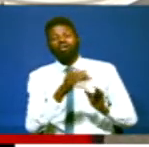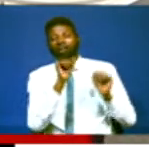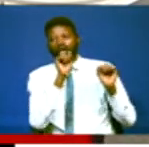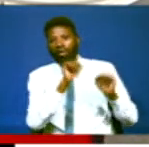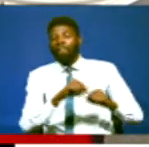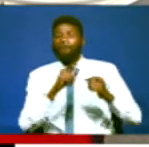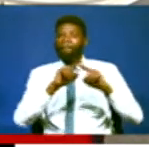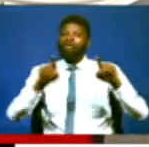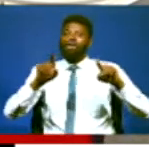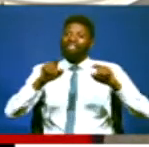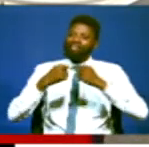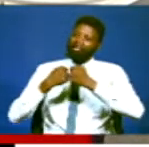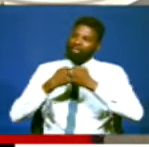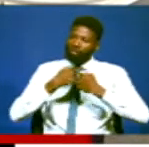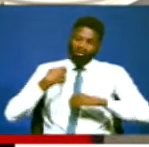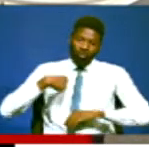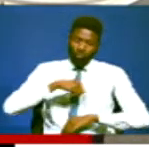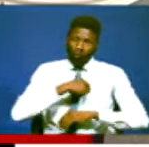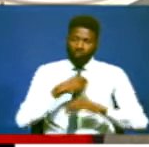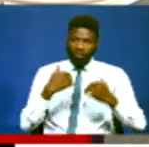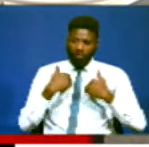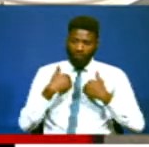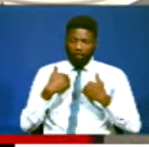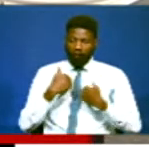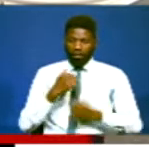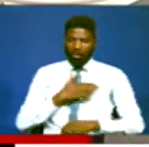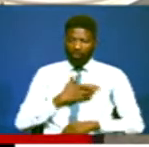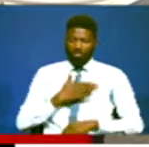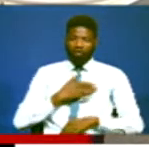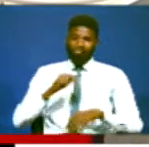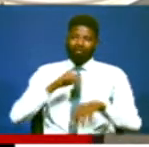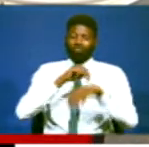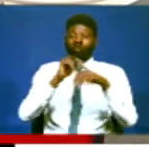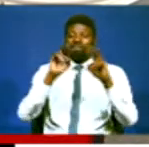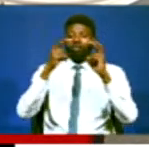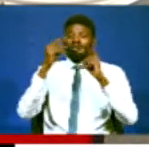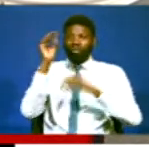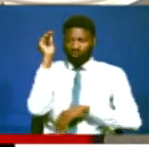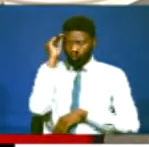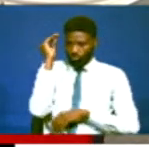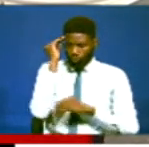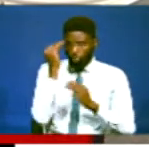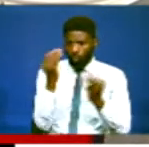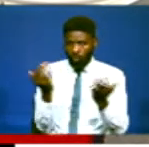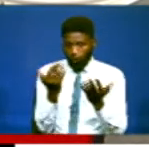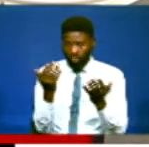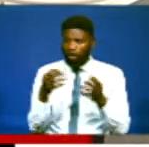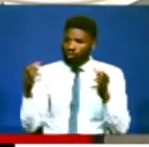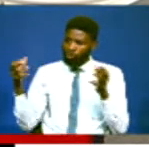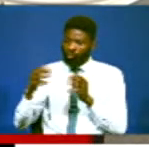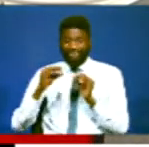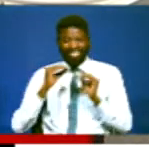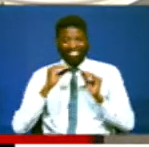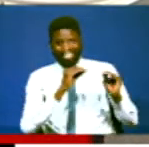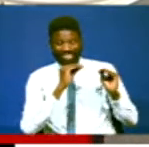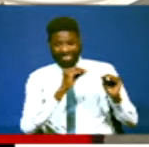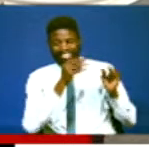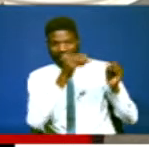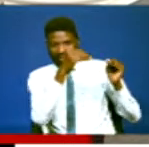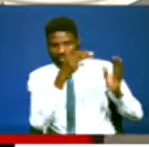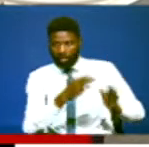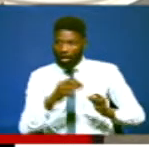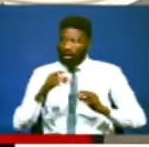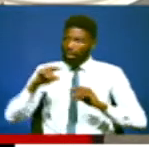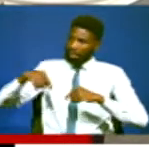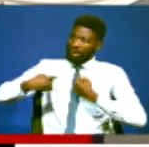tunazipata katika taifa letu na swala zima la elimu, utapata kwamba wanaowafunza walimu hata wao wenyewe hawaelewi